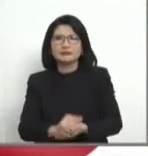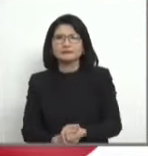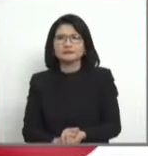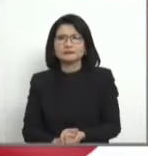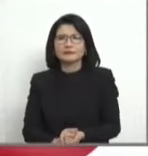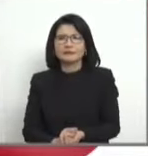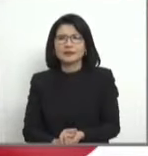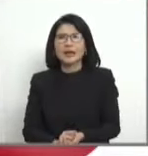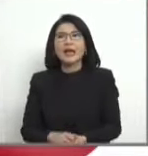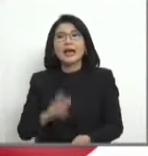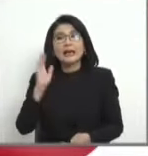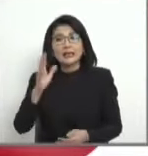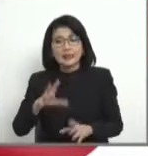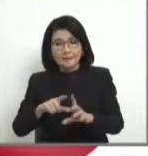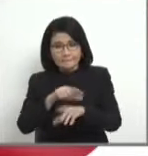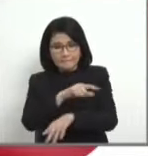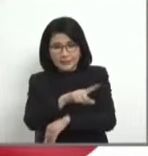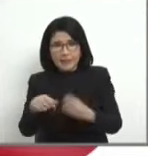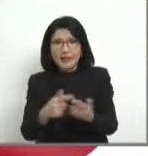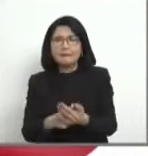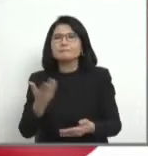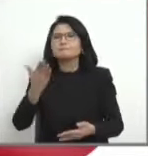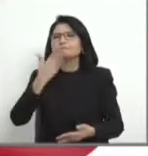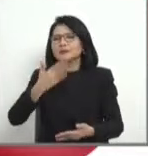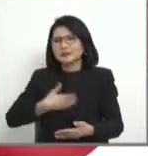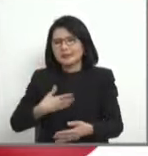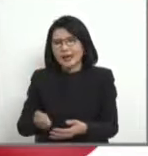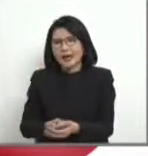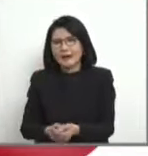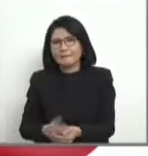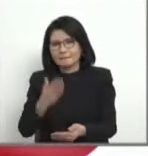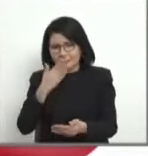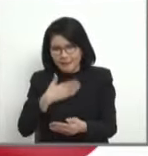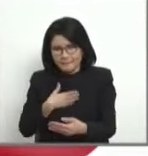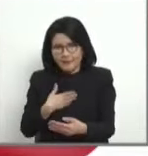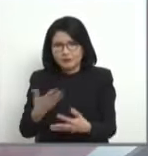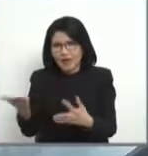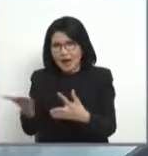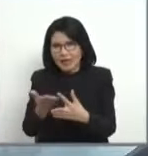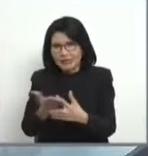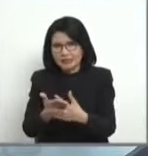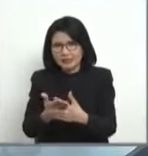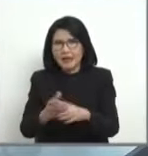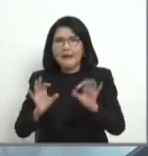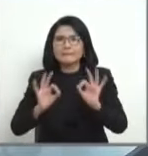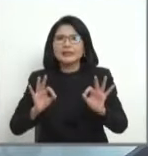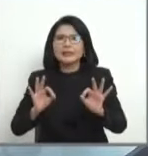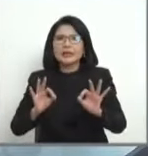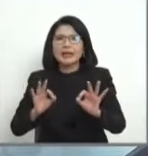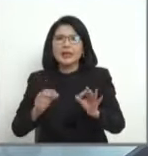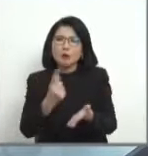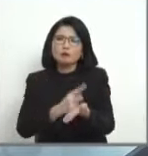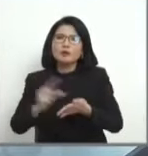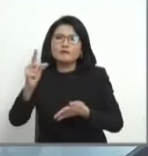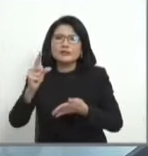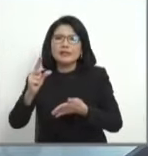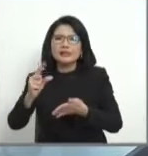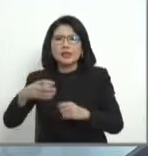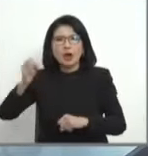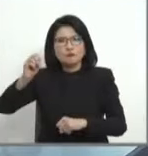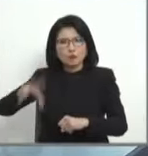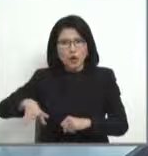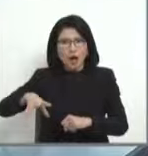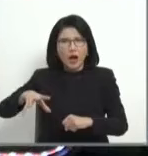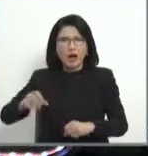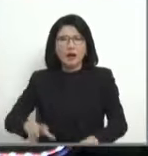sehingga mereka bisa mendapatkan akses pendidikan tinggi dengan murah. Baik, silakan selanjutnya. Selanjutnya